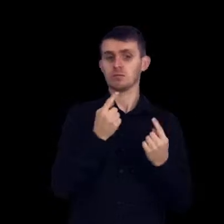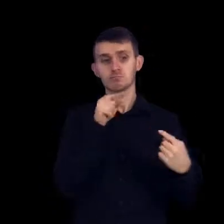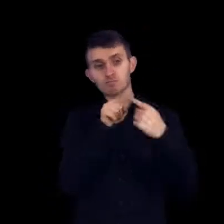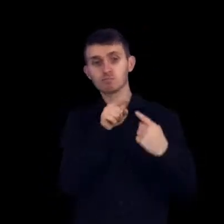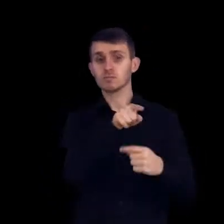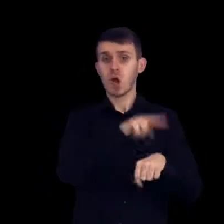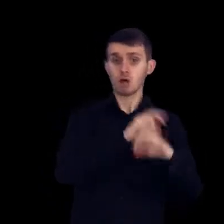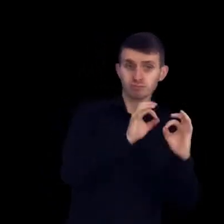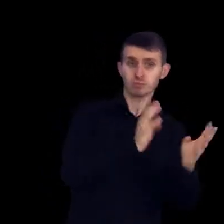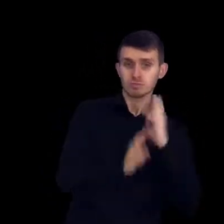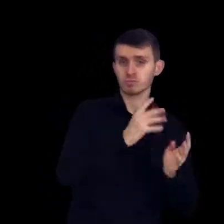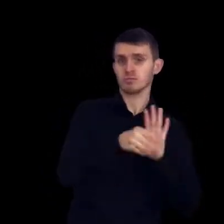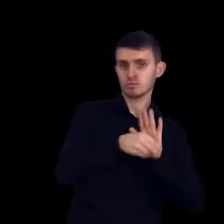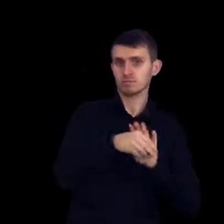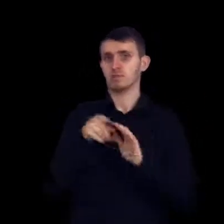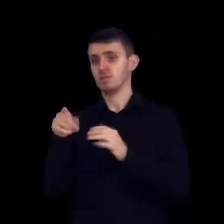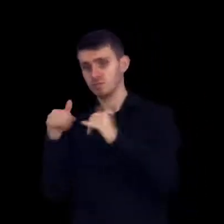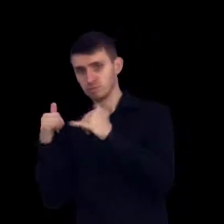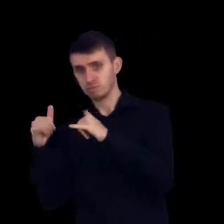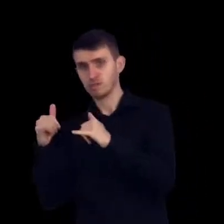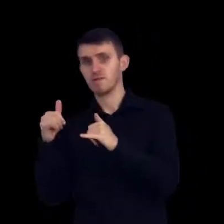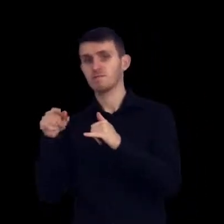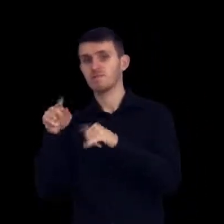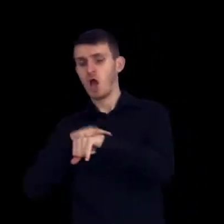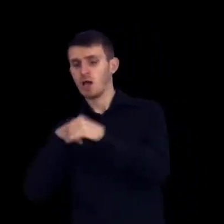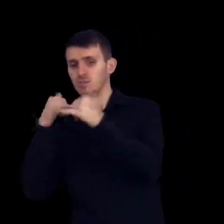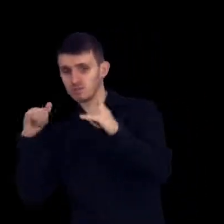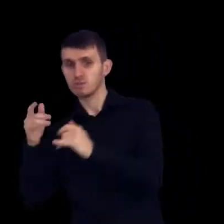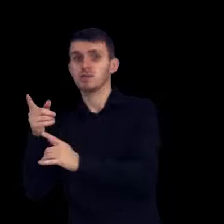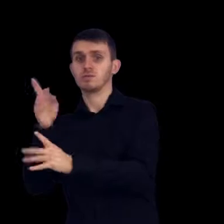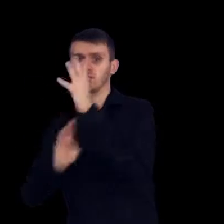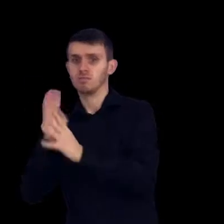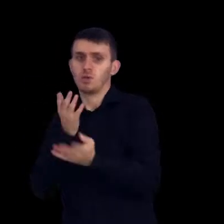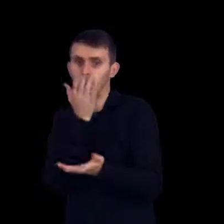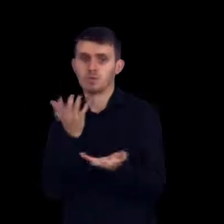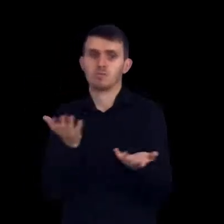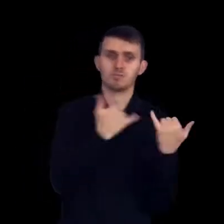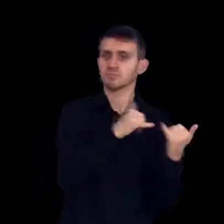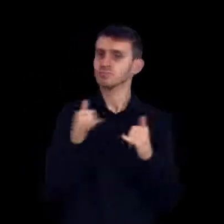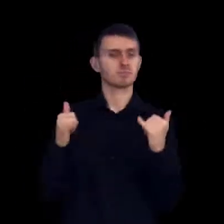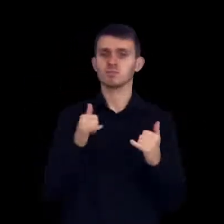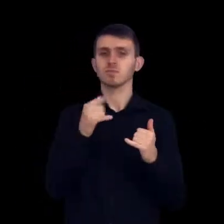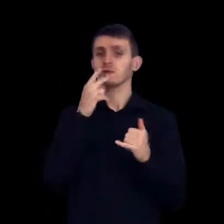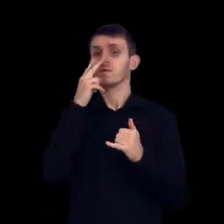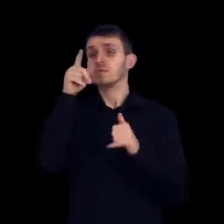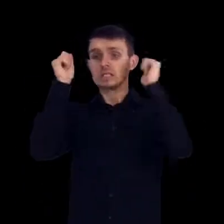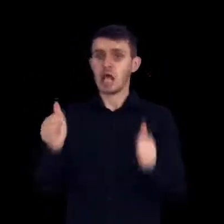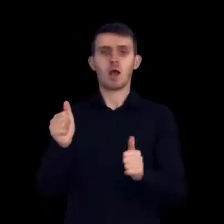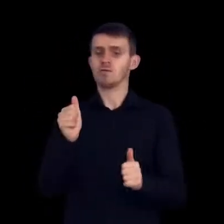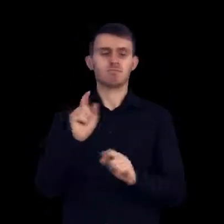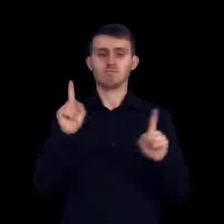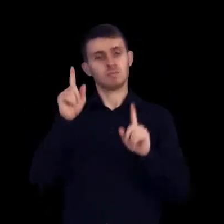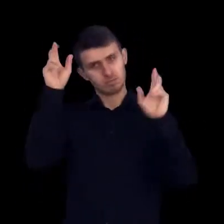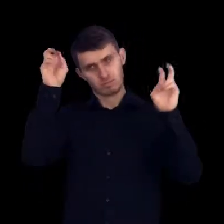zmiennej ta wartość zmienia się zależnie od sytuacji na przykład w porze lunchu dostaje wiele napiwków w ciągu godziny